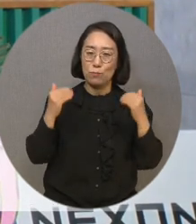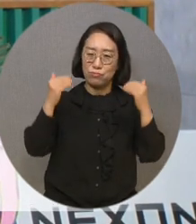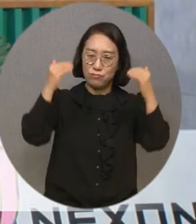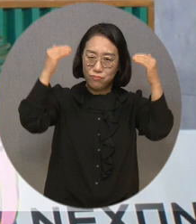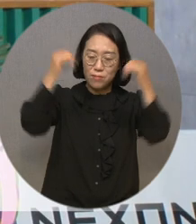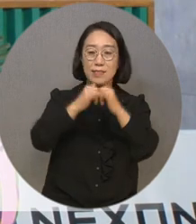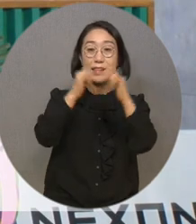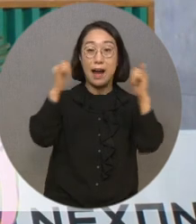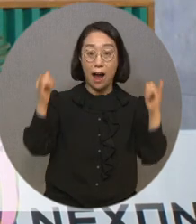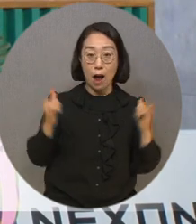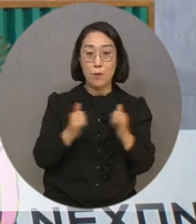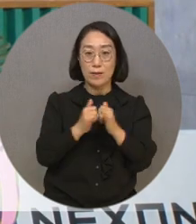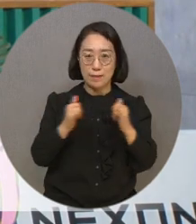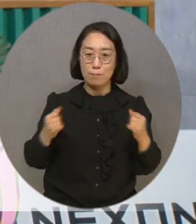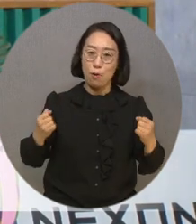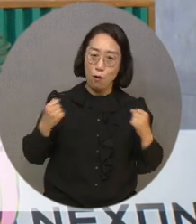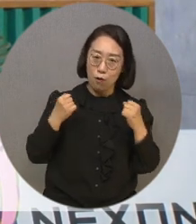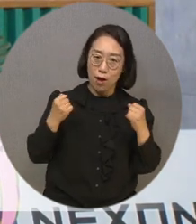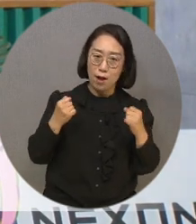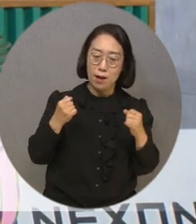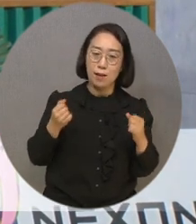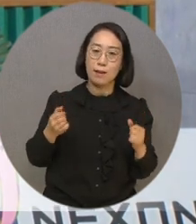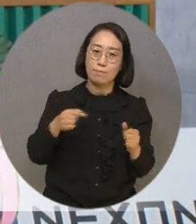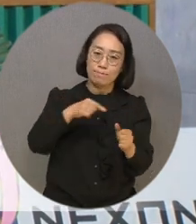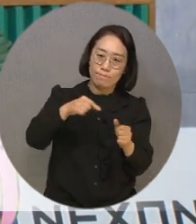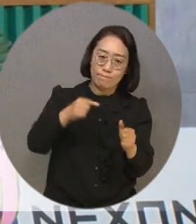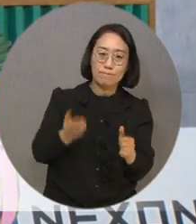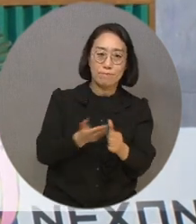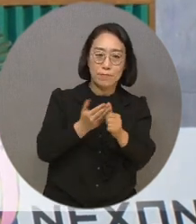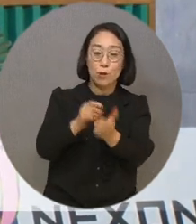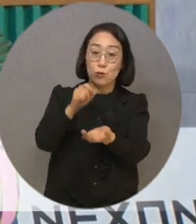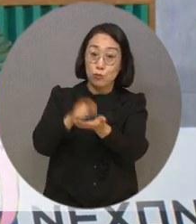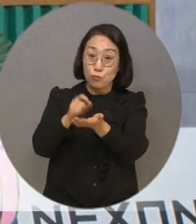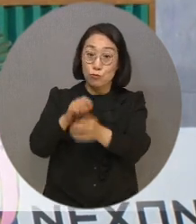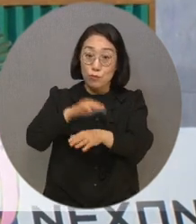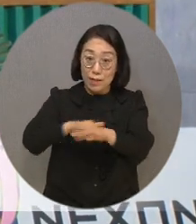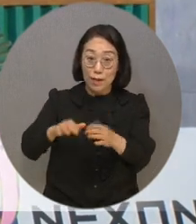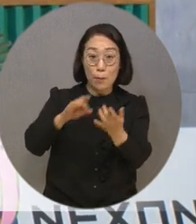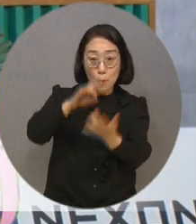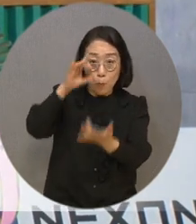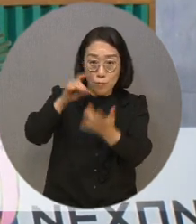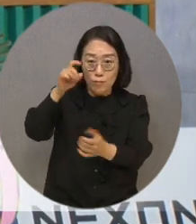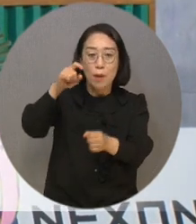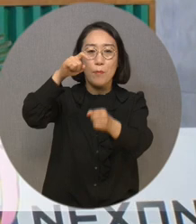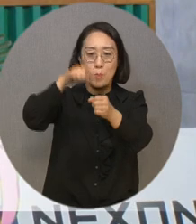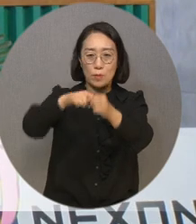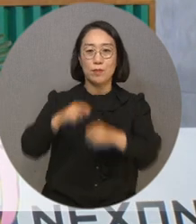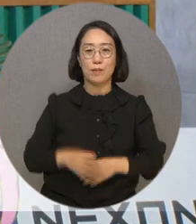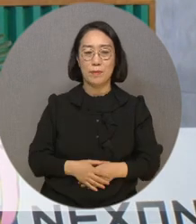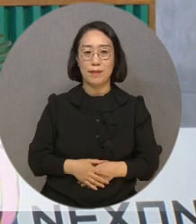건강한 사회인을 키우면서 동시에 축구하는 선수들도 만들자는 취지입니다.